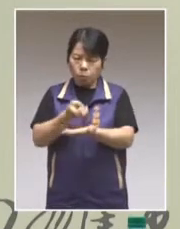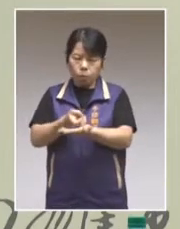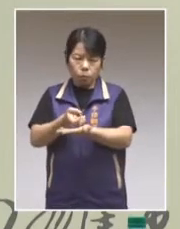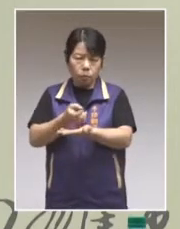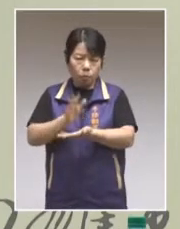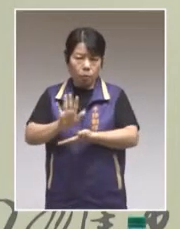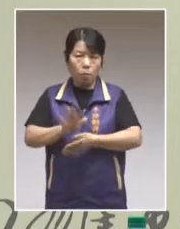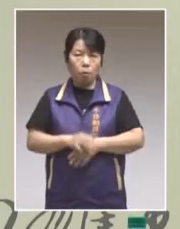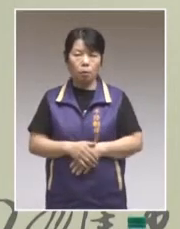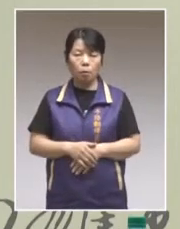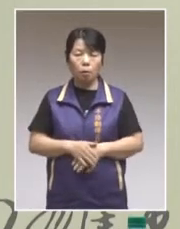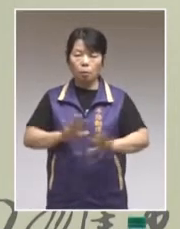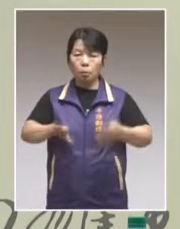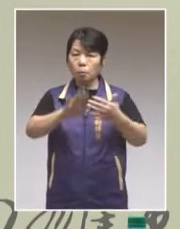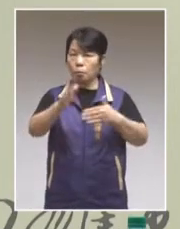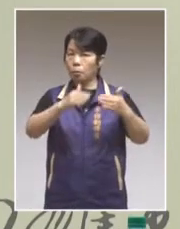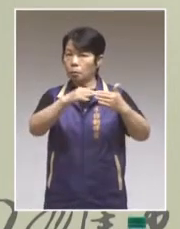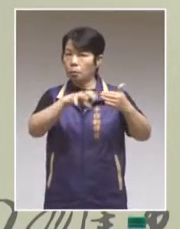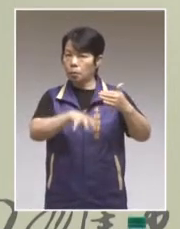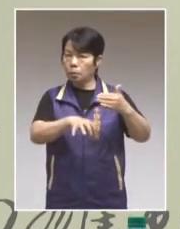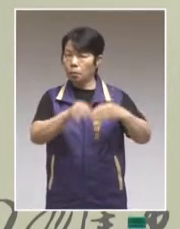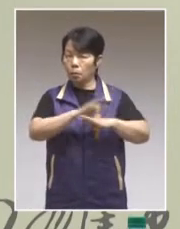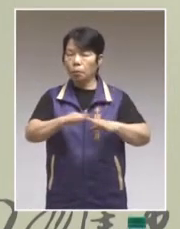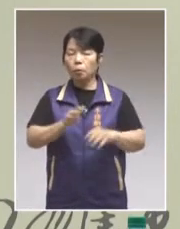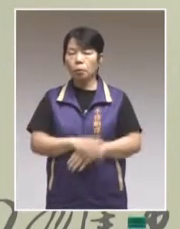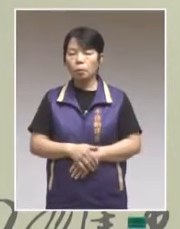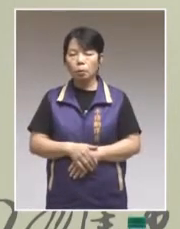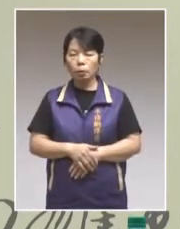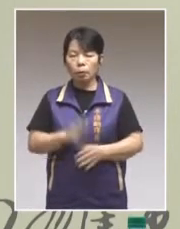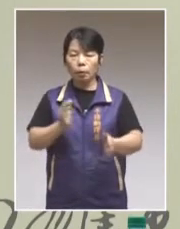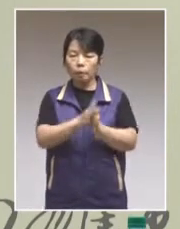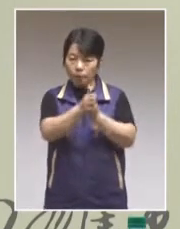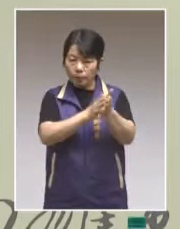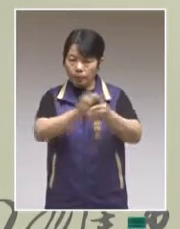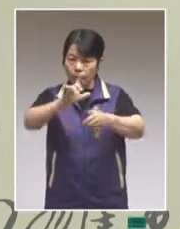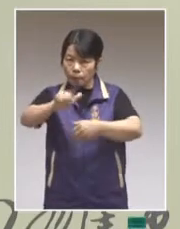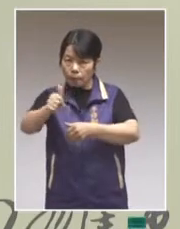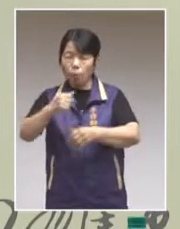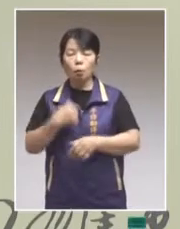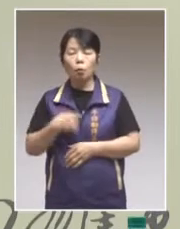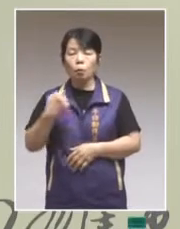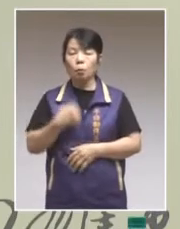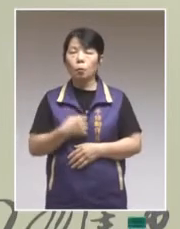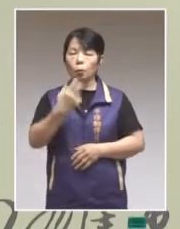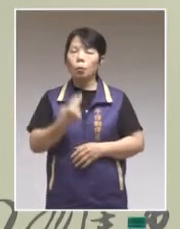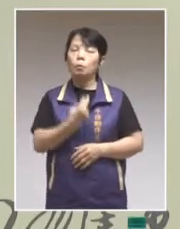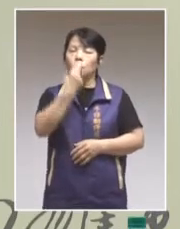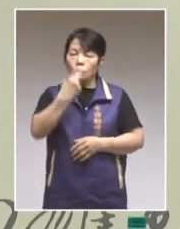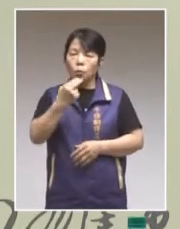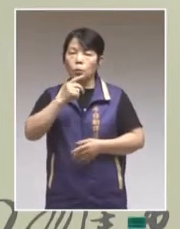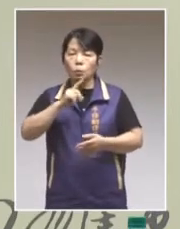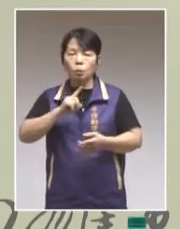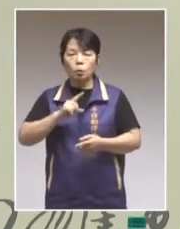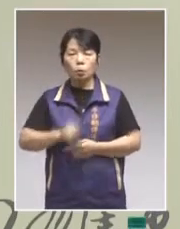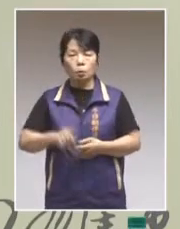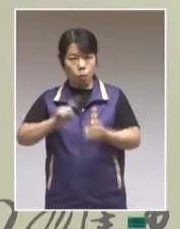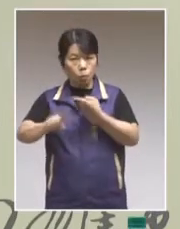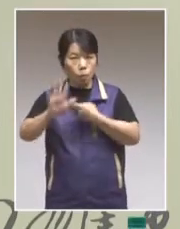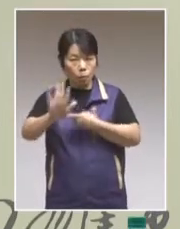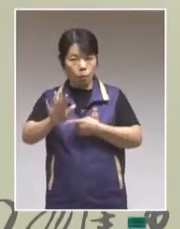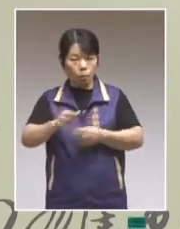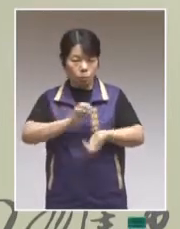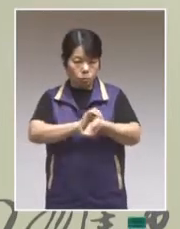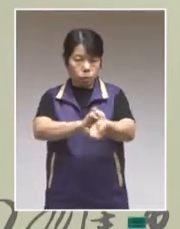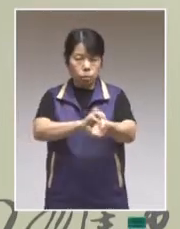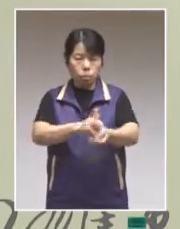说，我们在学校，我们会拜托我们的老师，就是说，假如有呼吸道就诊、呼吸道疾病就诊，